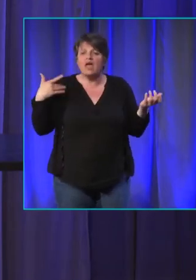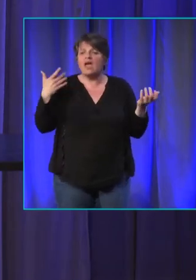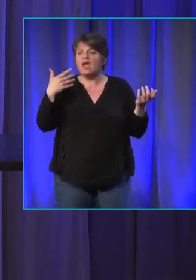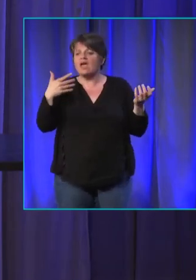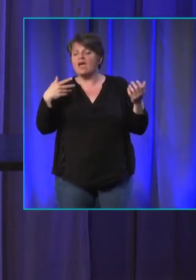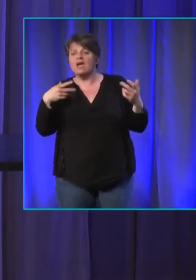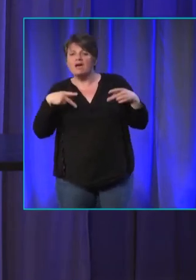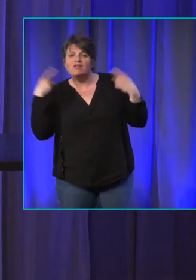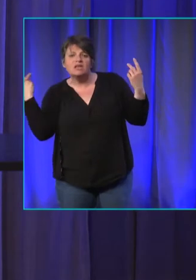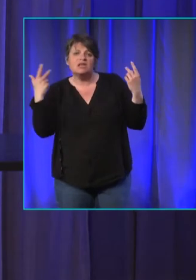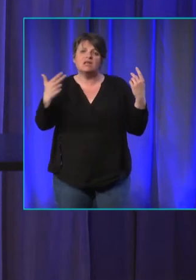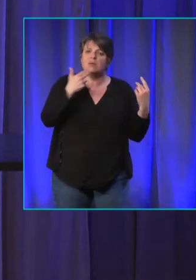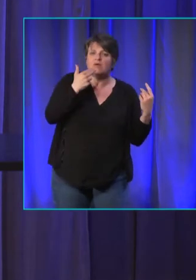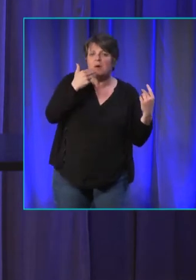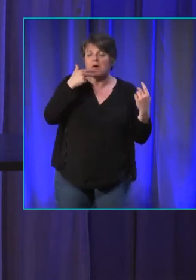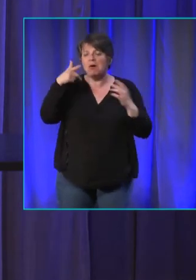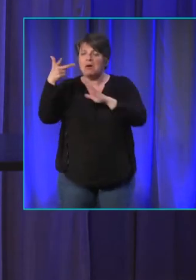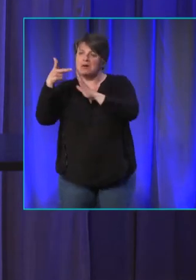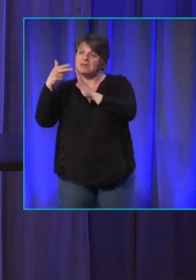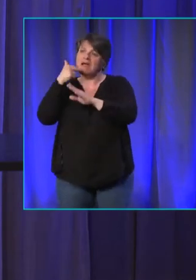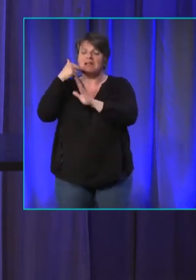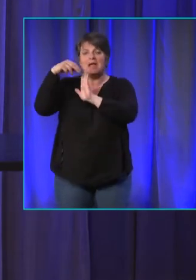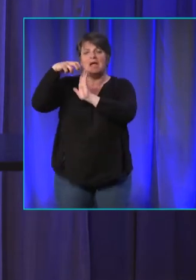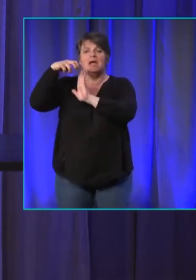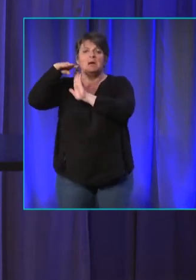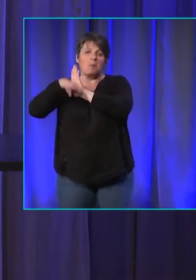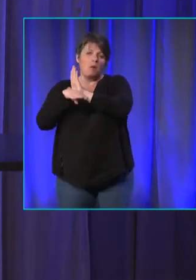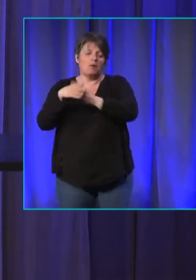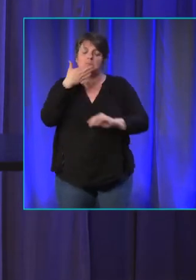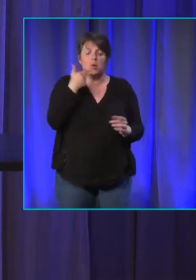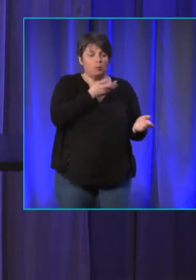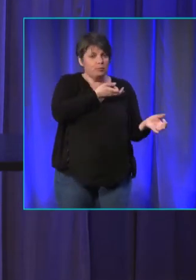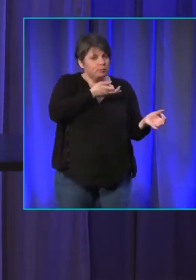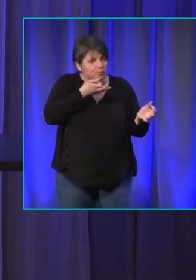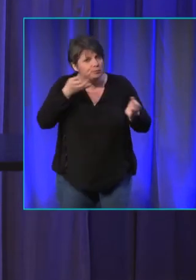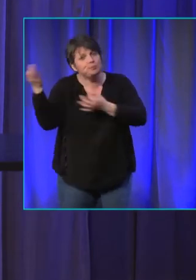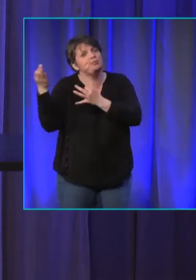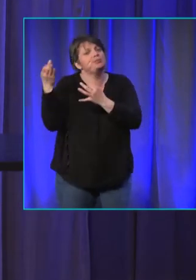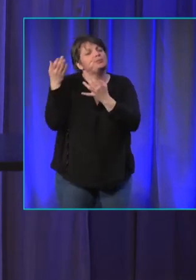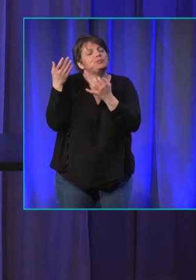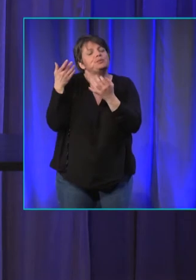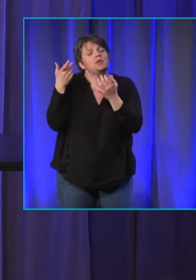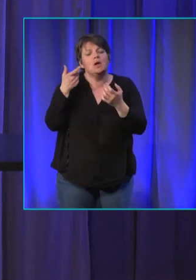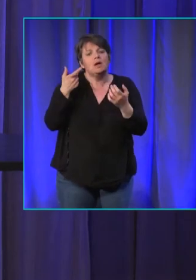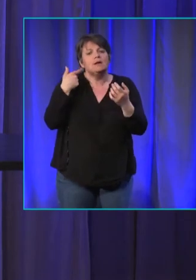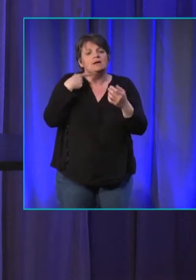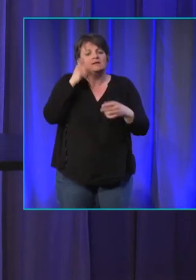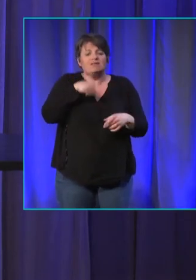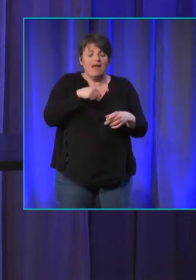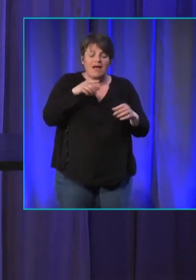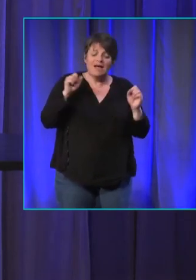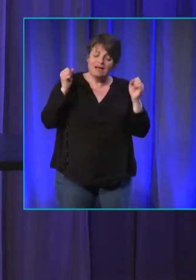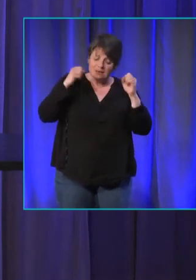performance d'un jeune une fois qu'il va grandir. Donc je vous dirais plutôt la régularité, c'est important. Je pense que la capacité aérobie,